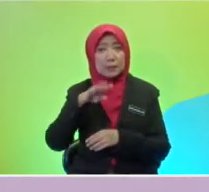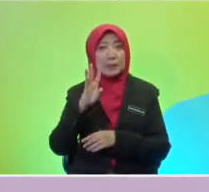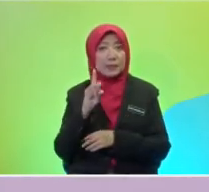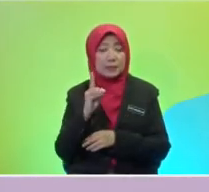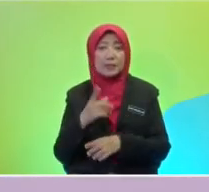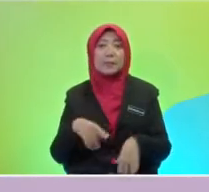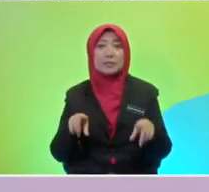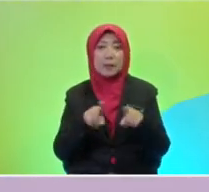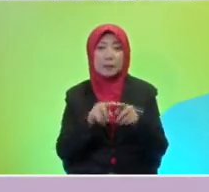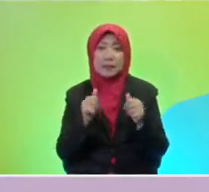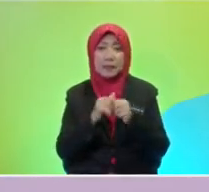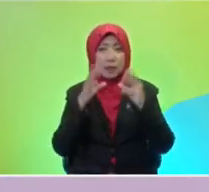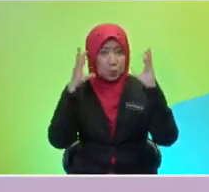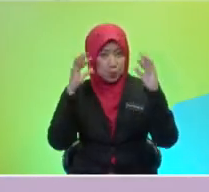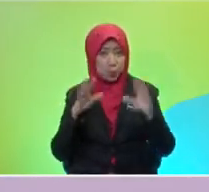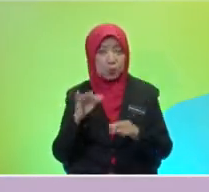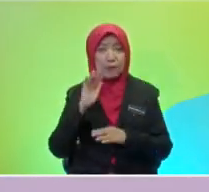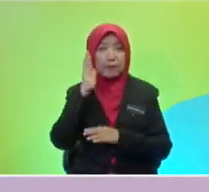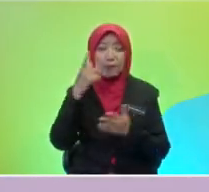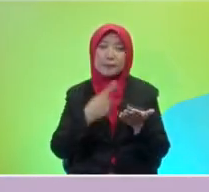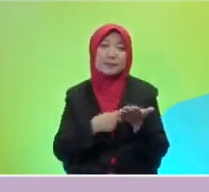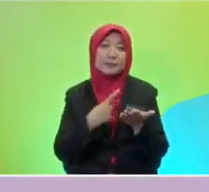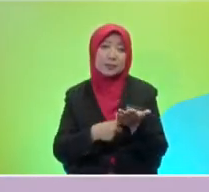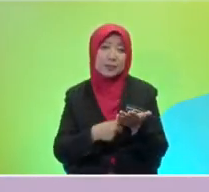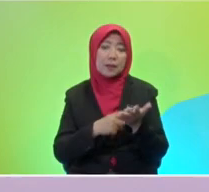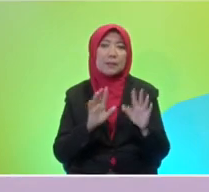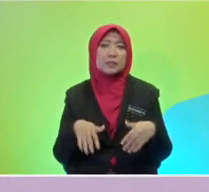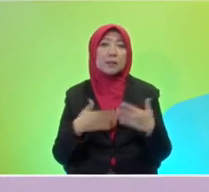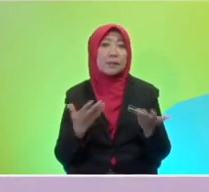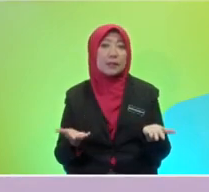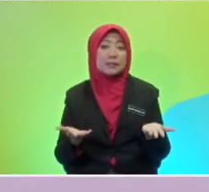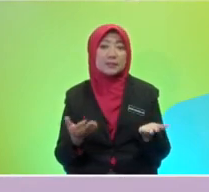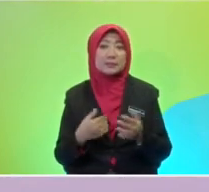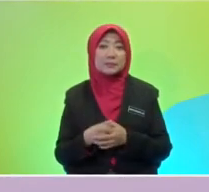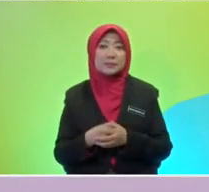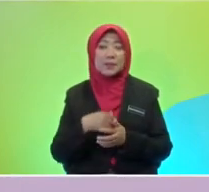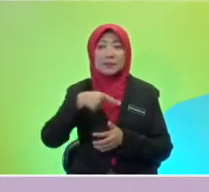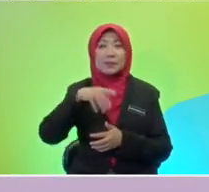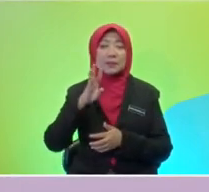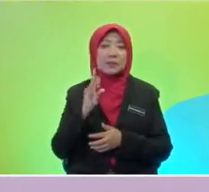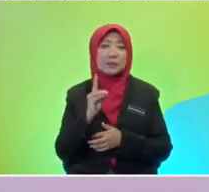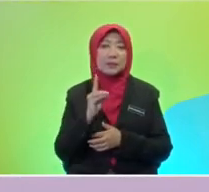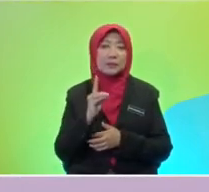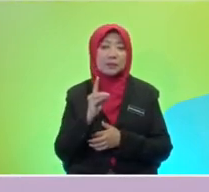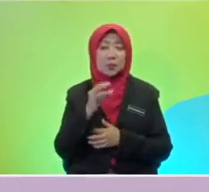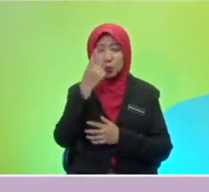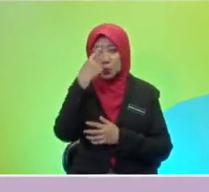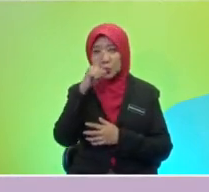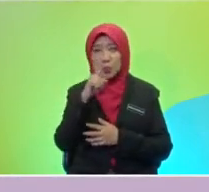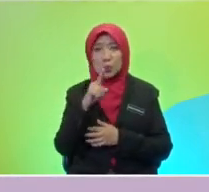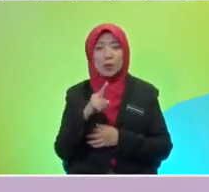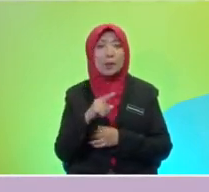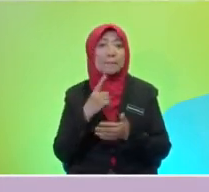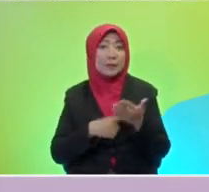dengan seorang guru yang akan membincangkan hmm macam mana lah kan pencak siram bilik gajah bayi mata pelajaran apa